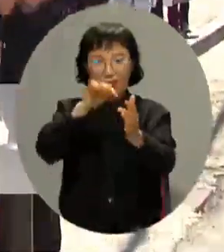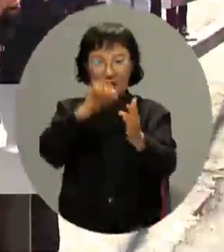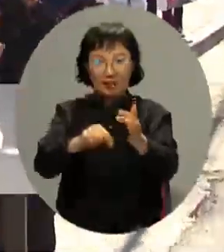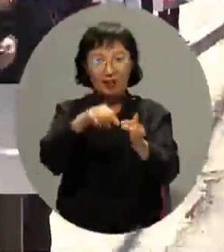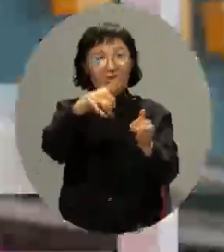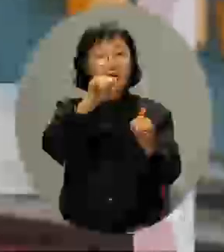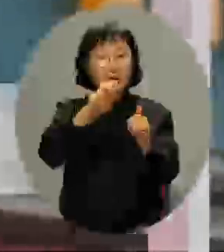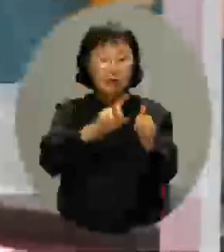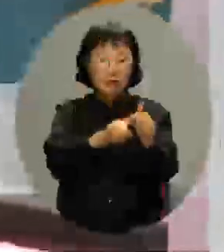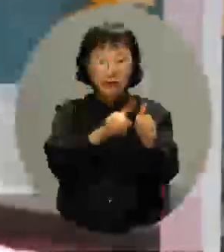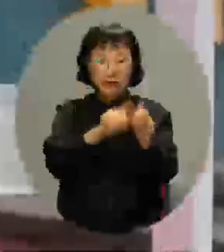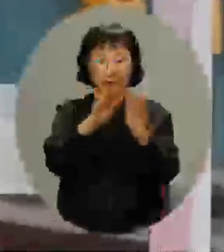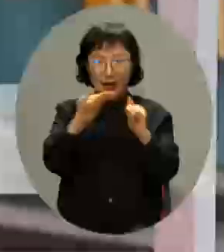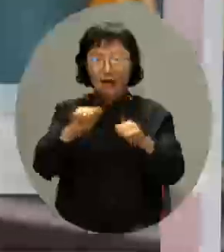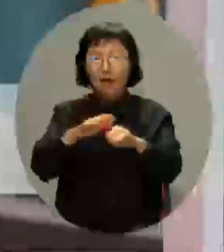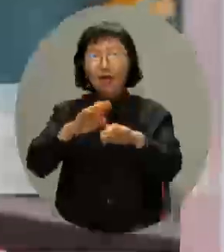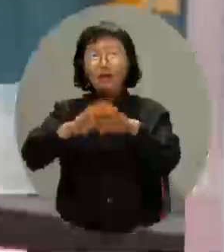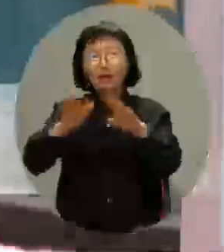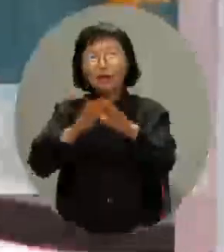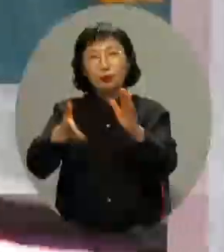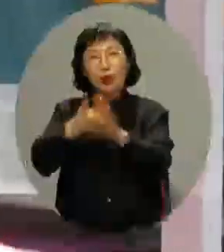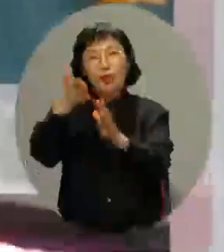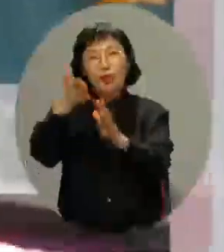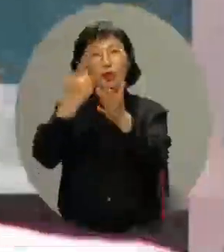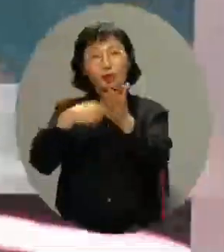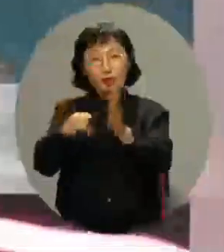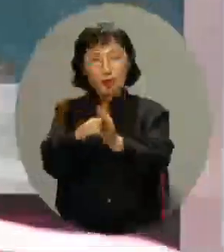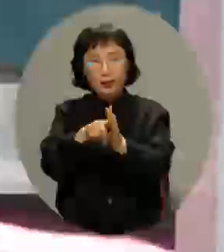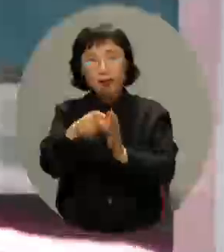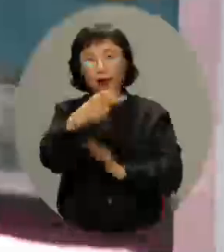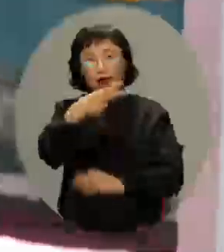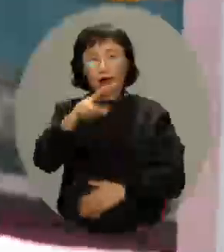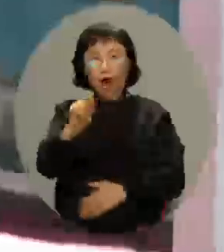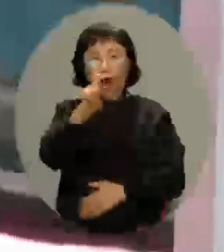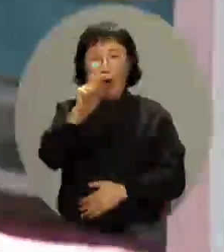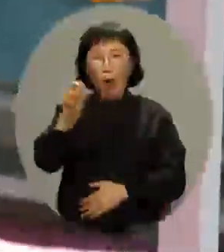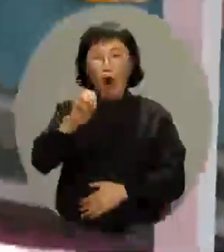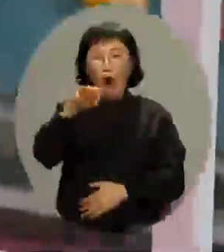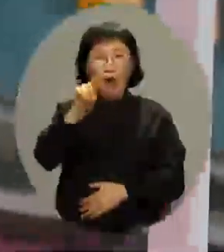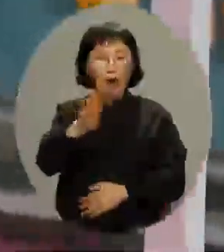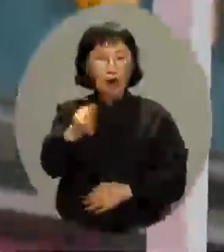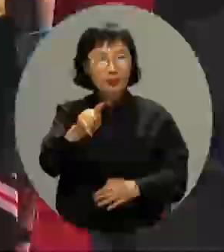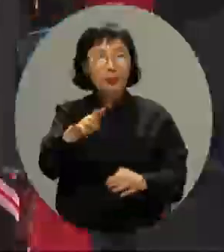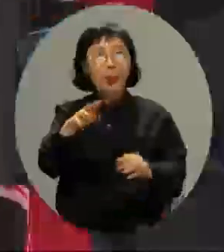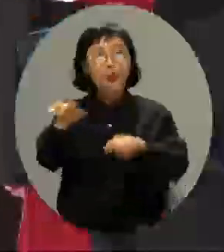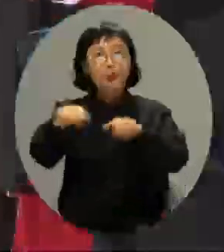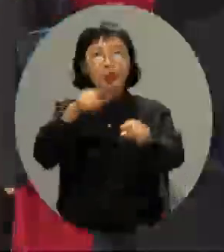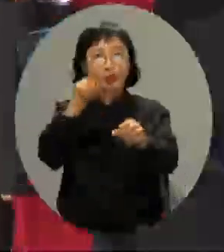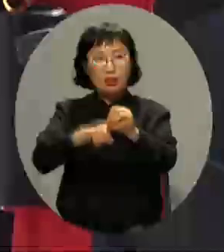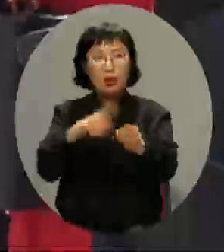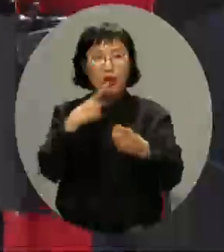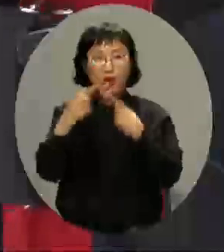전북발전을 위해 시급한 처리가 필요한 대광법으로 정치적 협박을 일삼았다며 즉각 사과를 요구했습니다